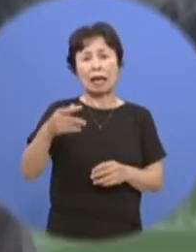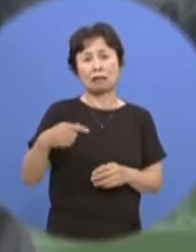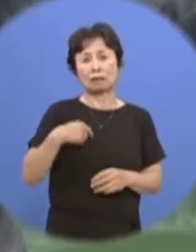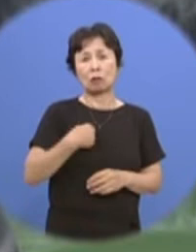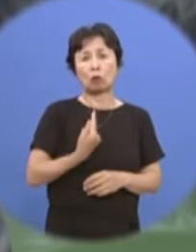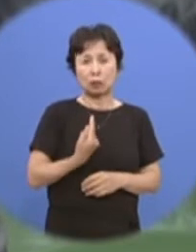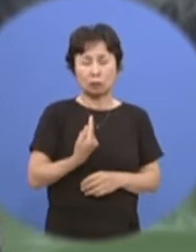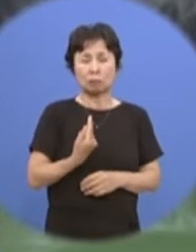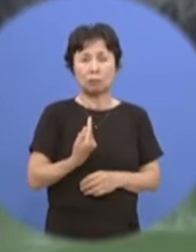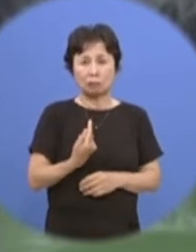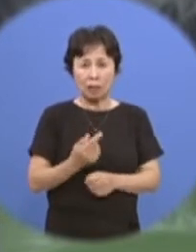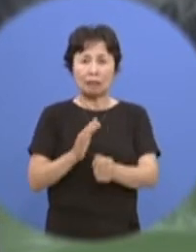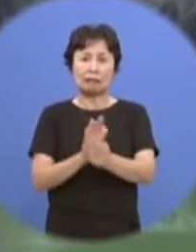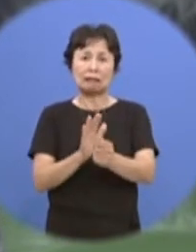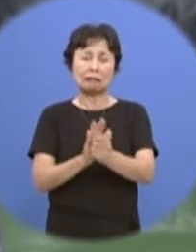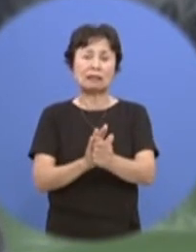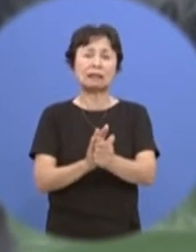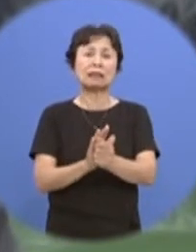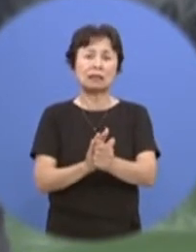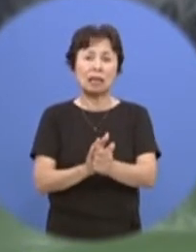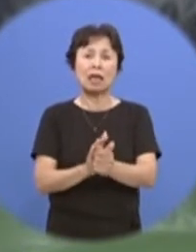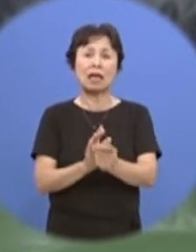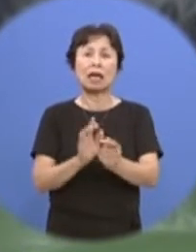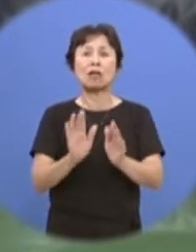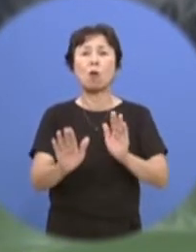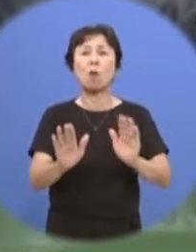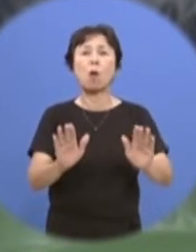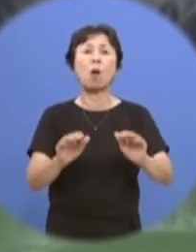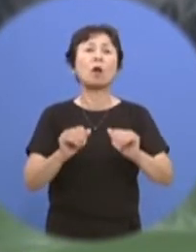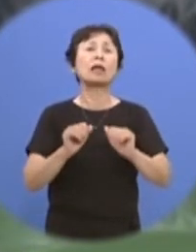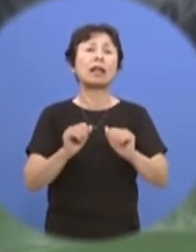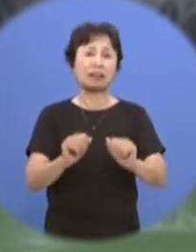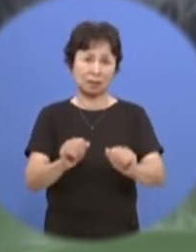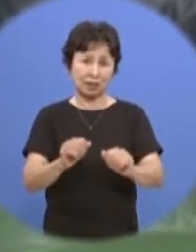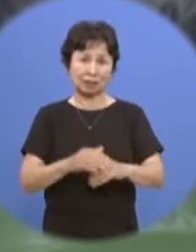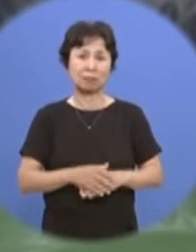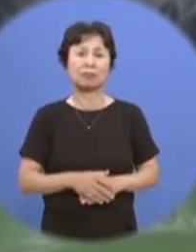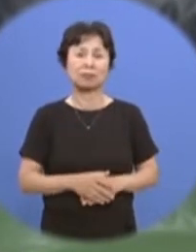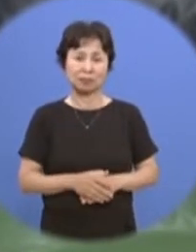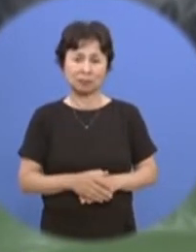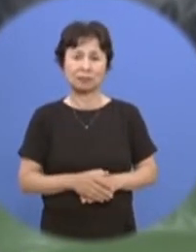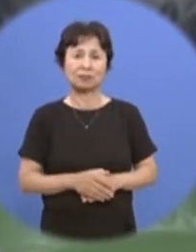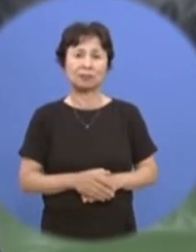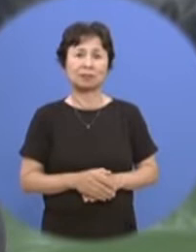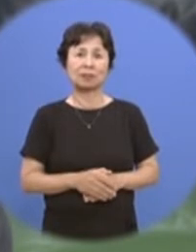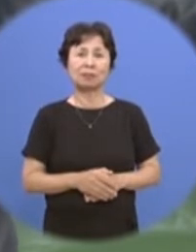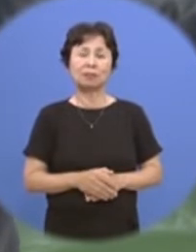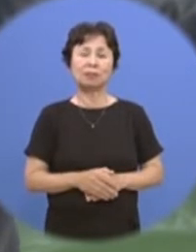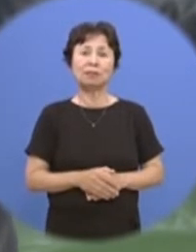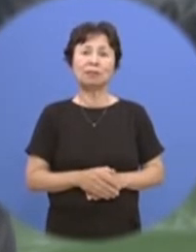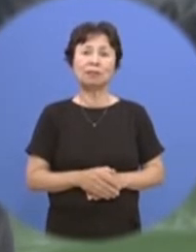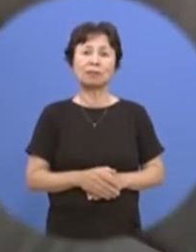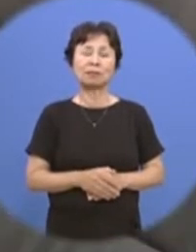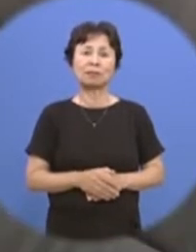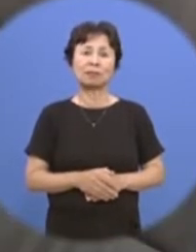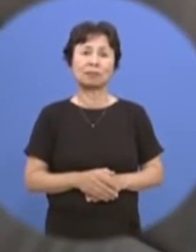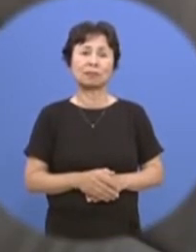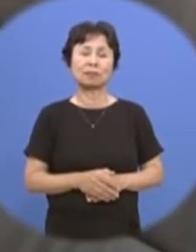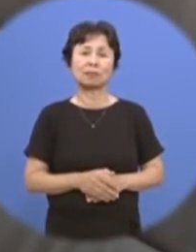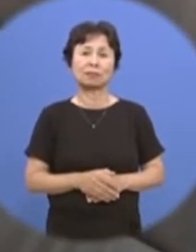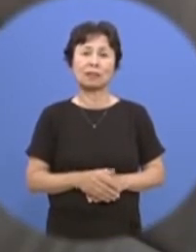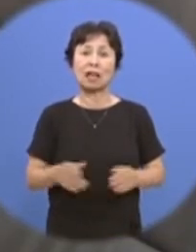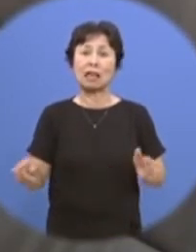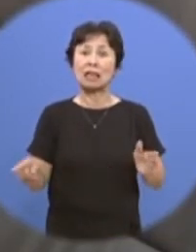でその対策をしていって予防するというようなことをやっています、 はい、 でそれに対してはですね、今